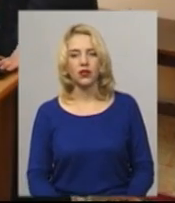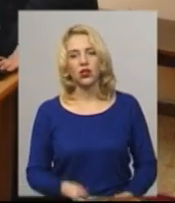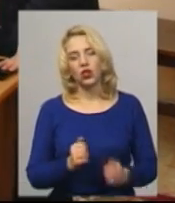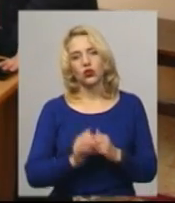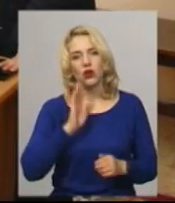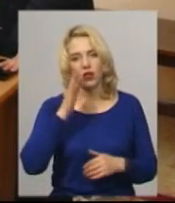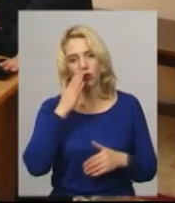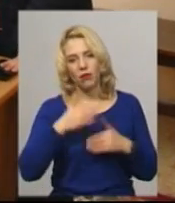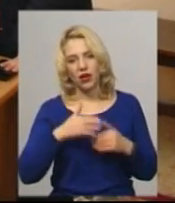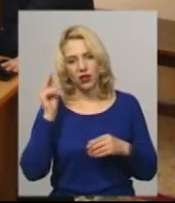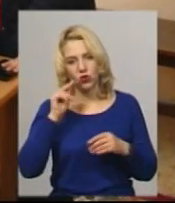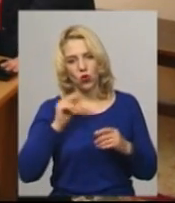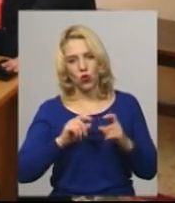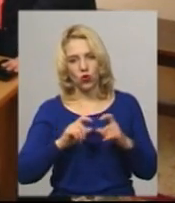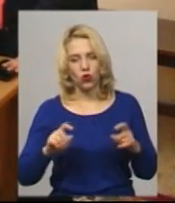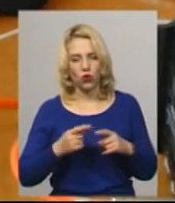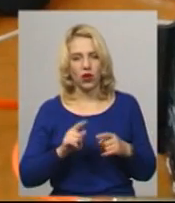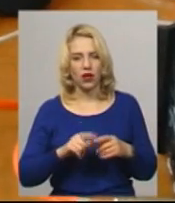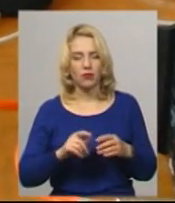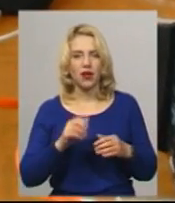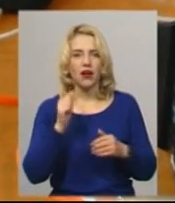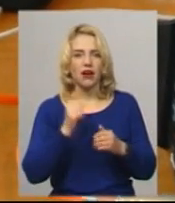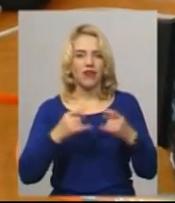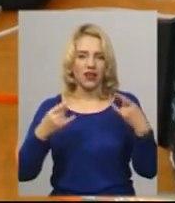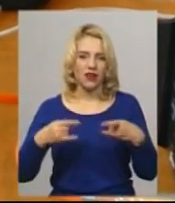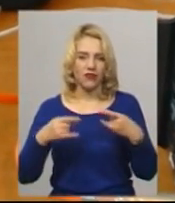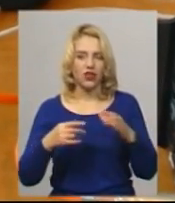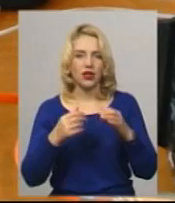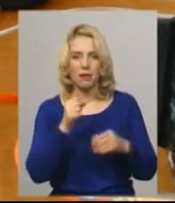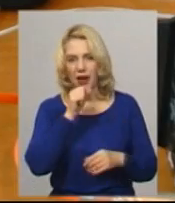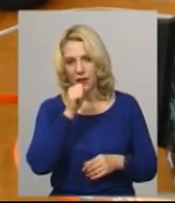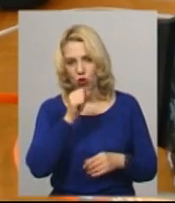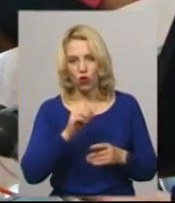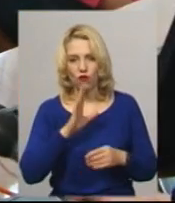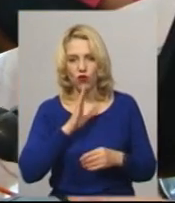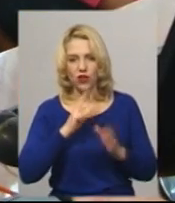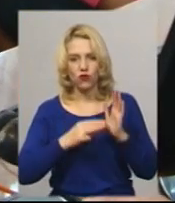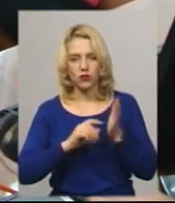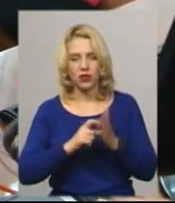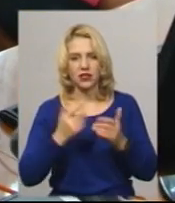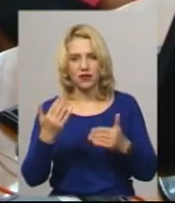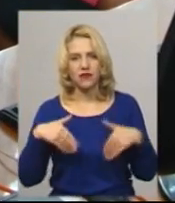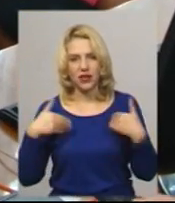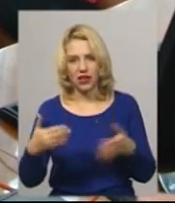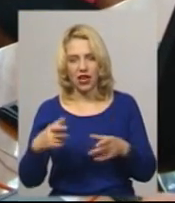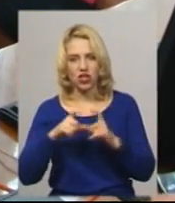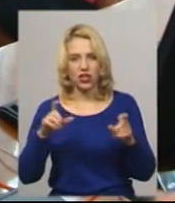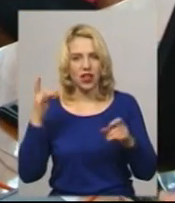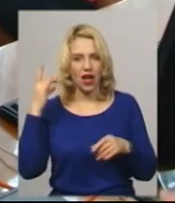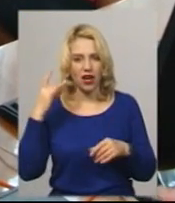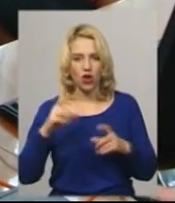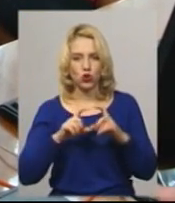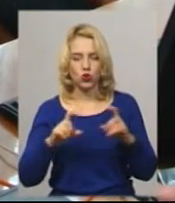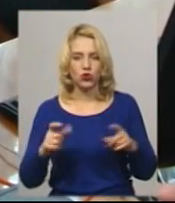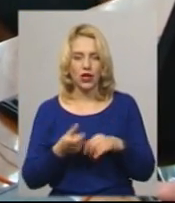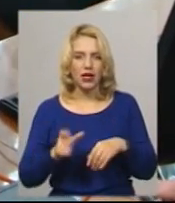Щоранку перед уроками редакція шкільного радіо виходить в ефір. Біля мікрофона восьмикласниця Марина Міходуй. Вас вітає шкільна радіостудія.